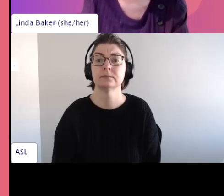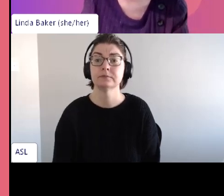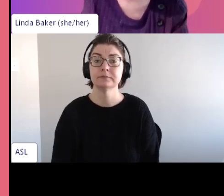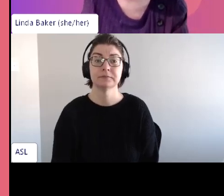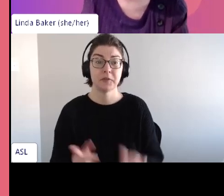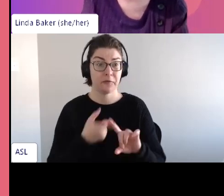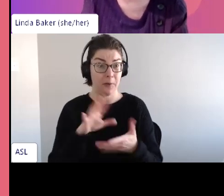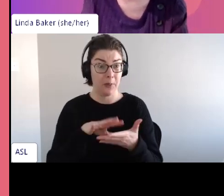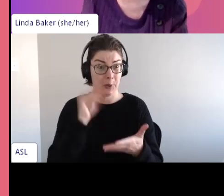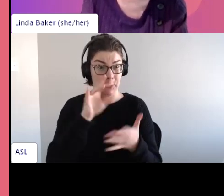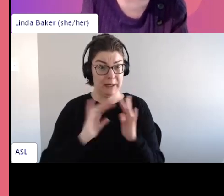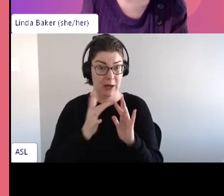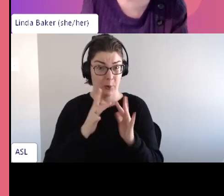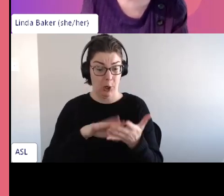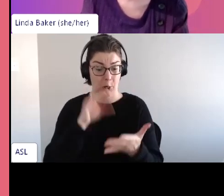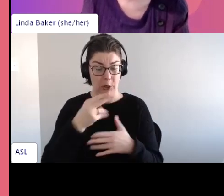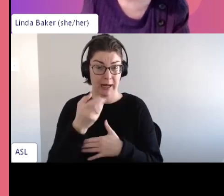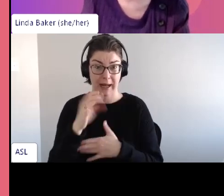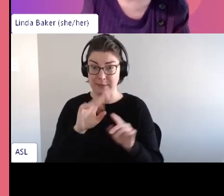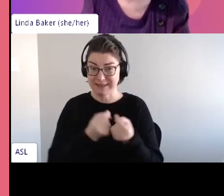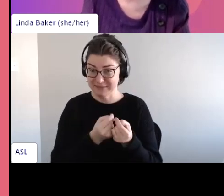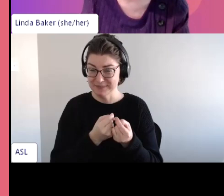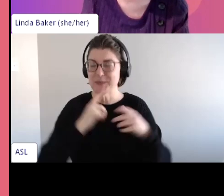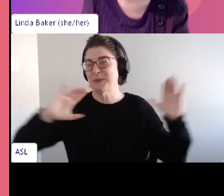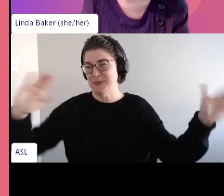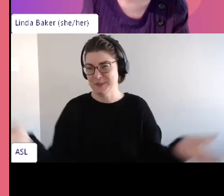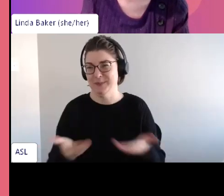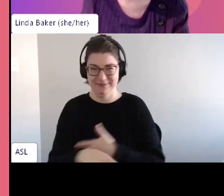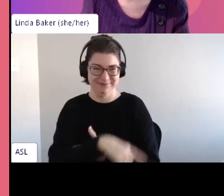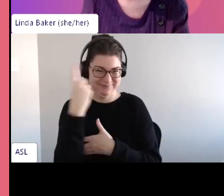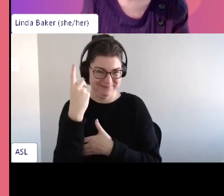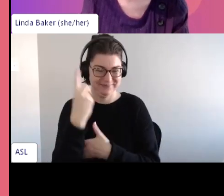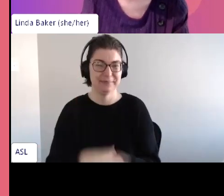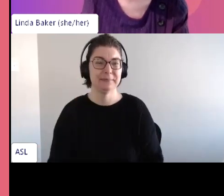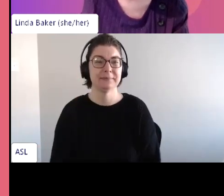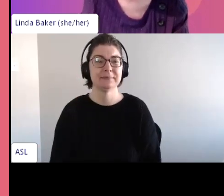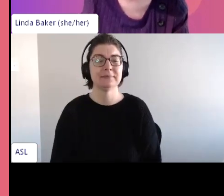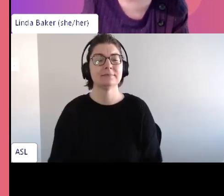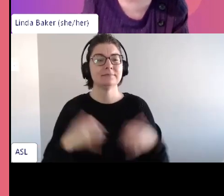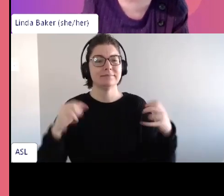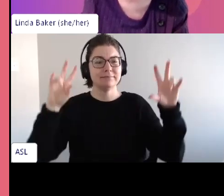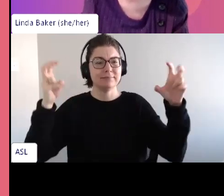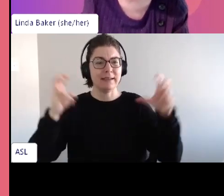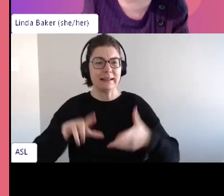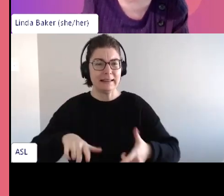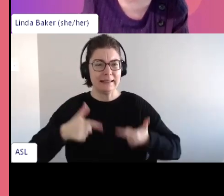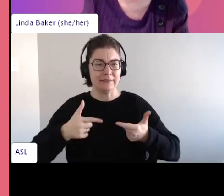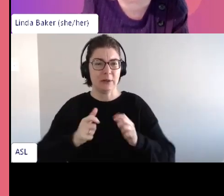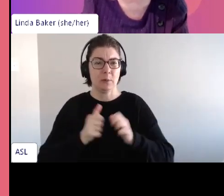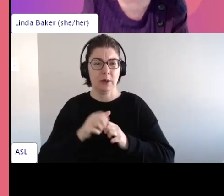oh non du réseau des équipes du réseau d'apprentissage et du centre de connaissances vont bienvenue au webinaire d'aujourd'hui